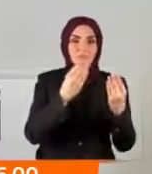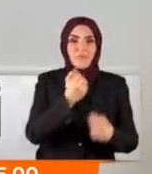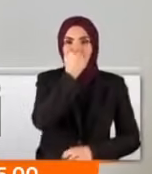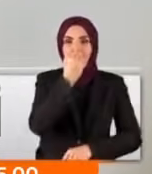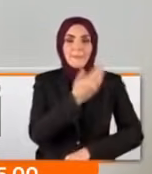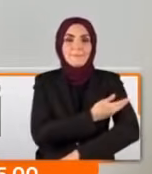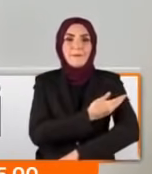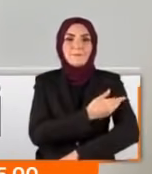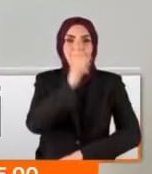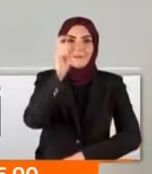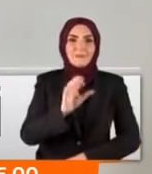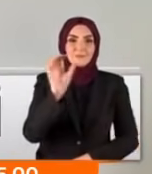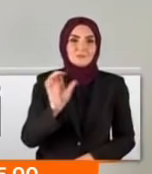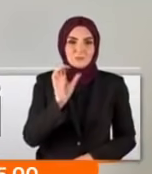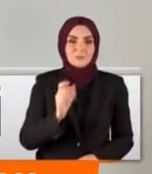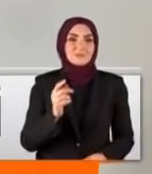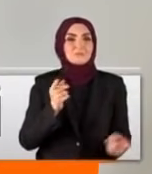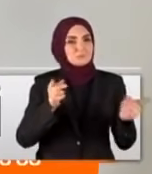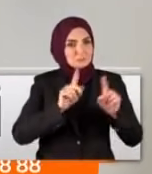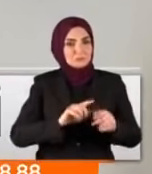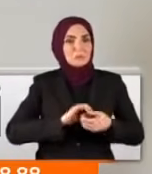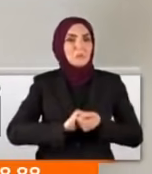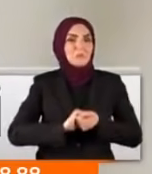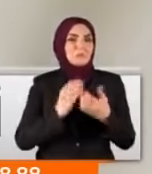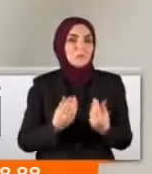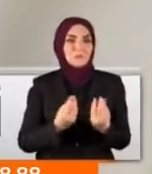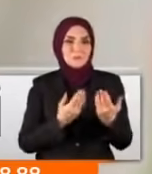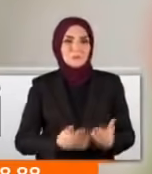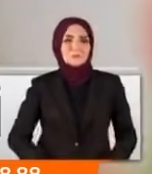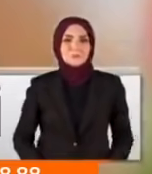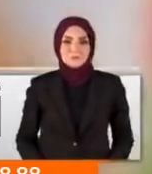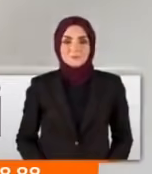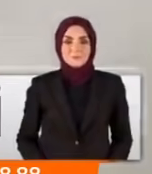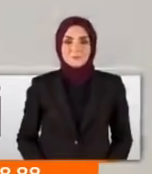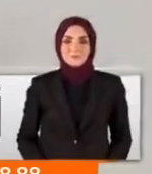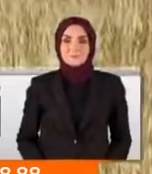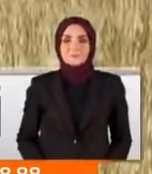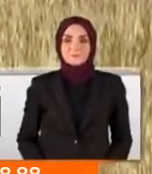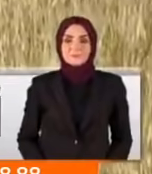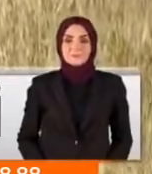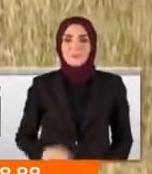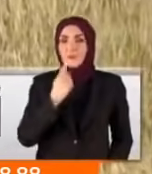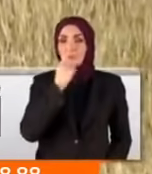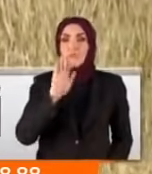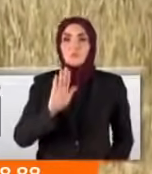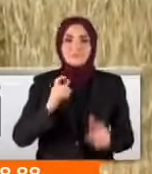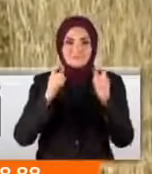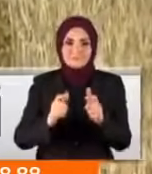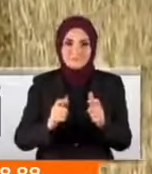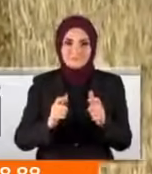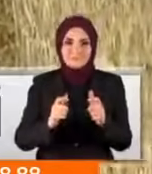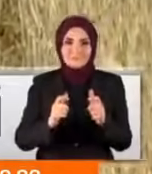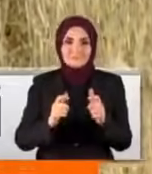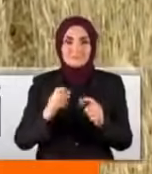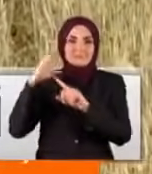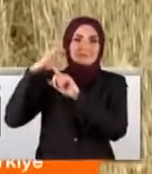verdik, konuştuk, tanıştık, anlaştık. Helalde. Hayırlı olsun. Hayırlı olsun. Allah'a emanet. Thank you. Burdur'da kontrolü kaybeden bir